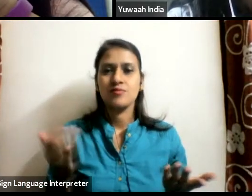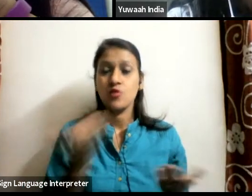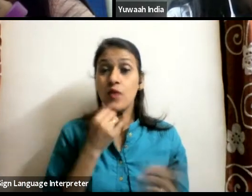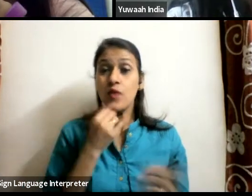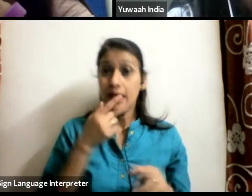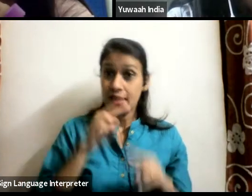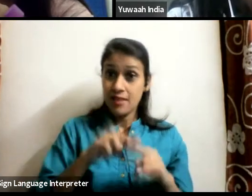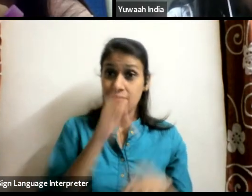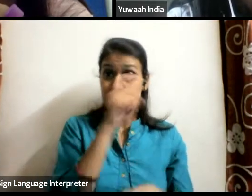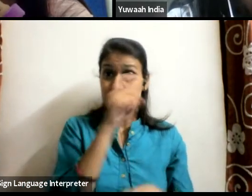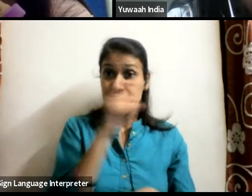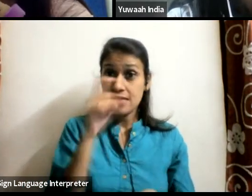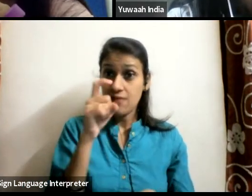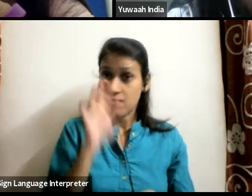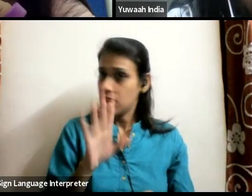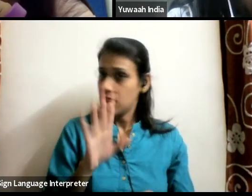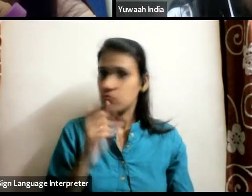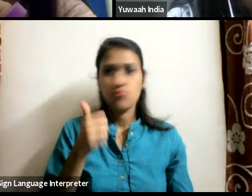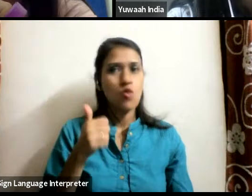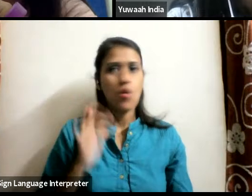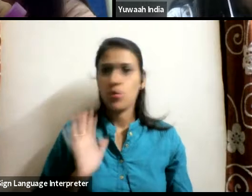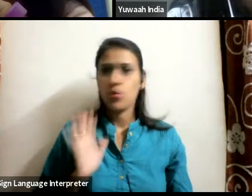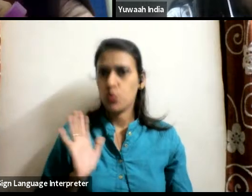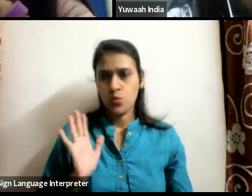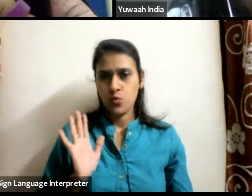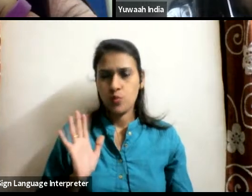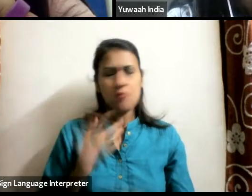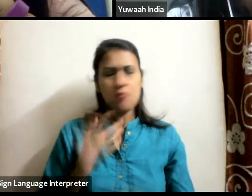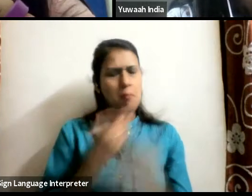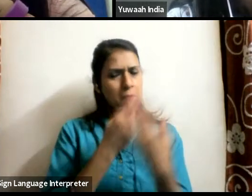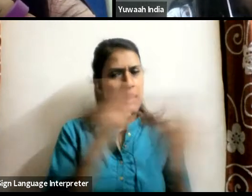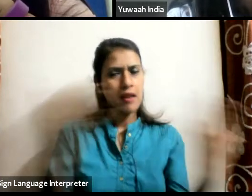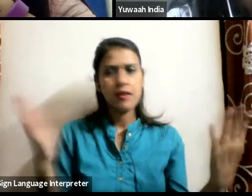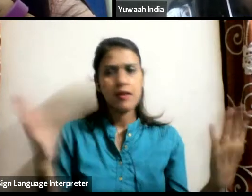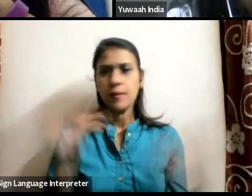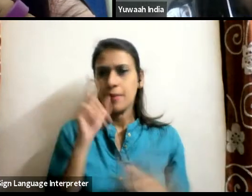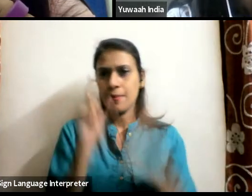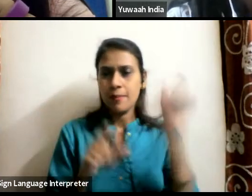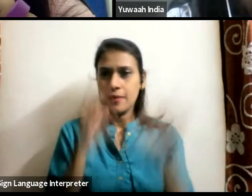पड़ेगा। नॉर्मली लोगों को 77 नहीं होता।